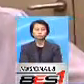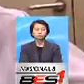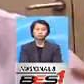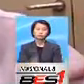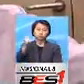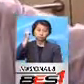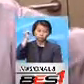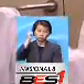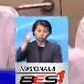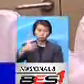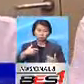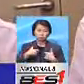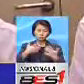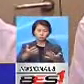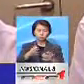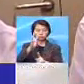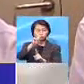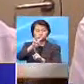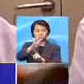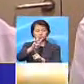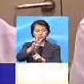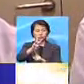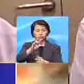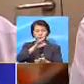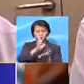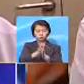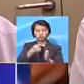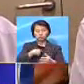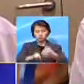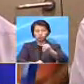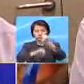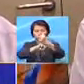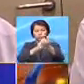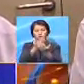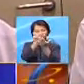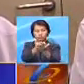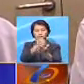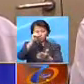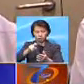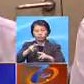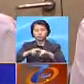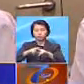tadi ada boleh ada Wii dalamangan untuk